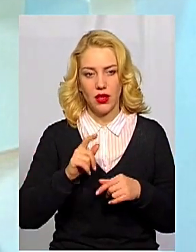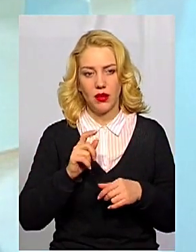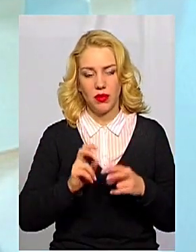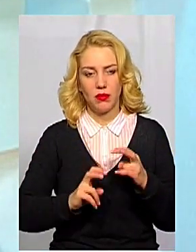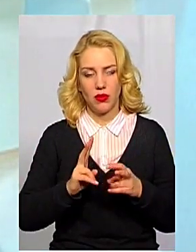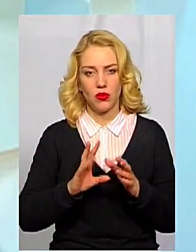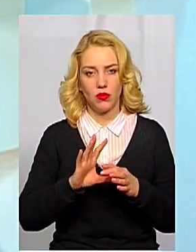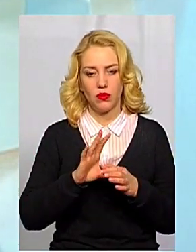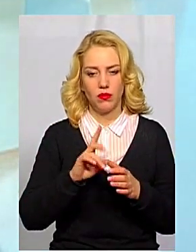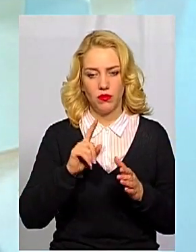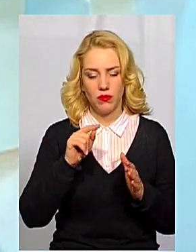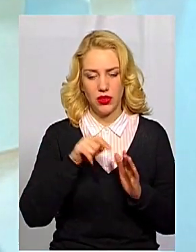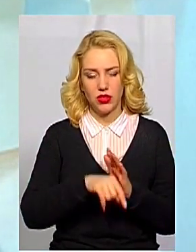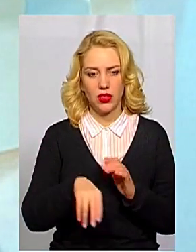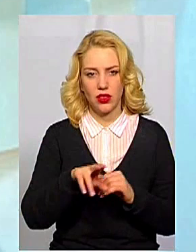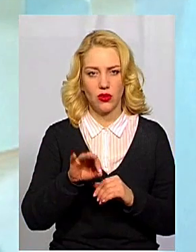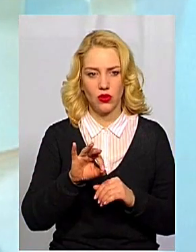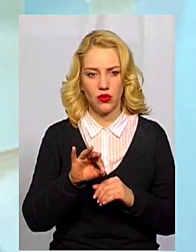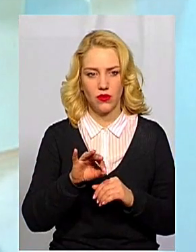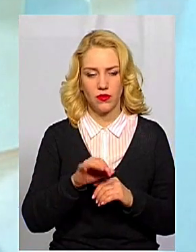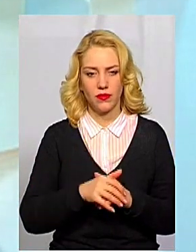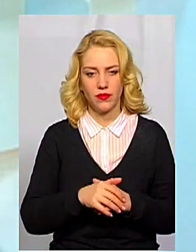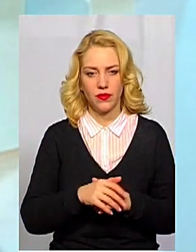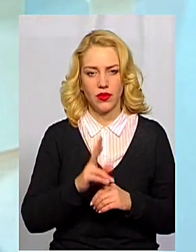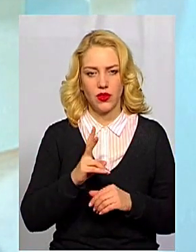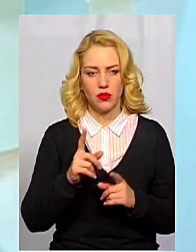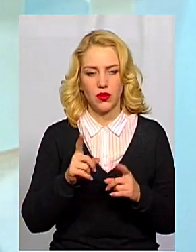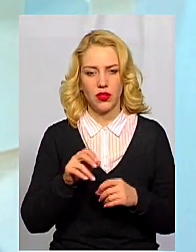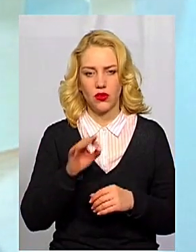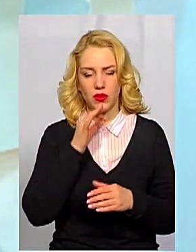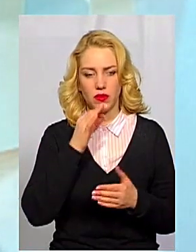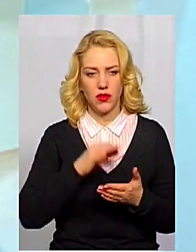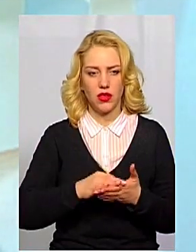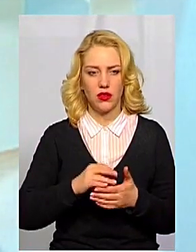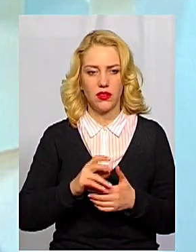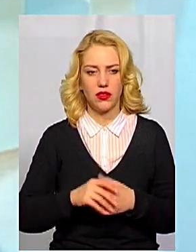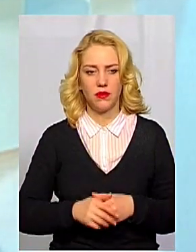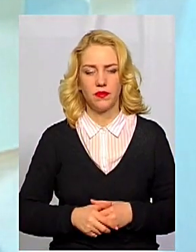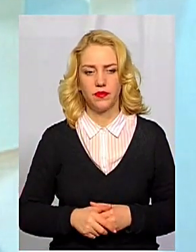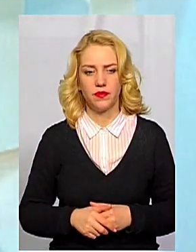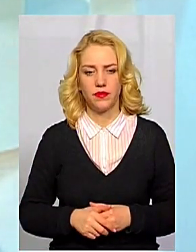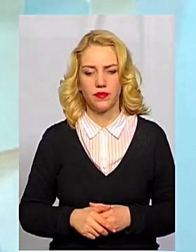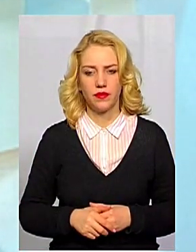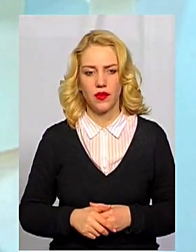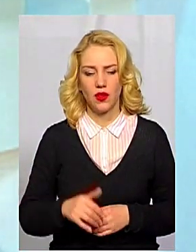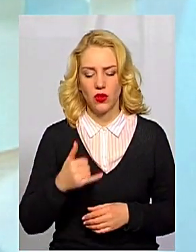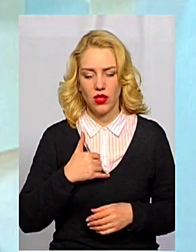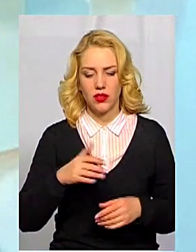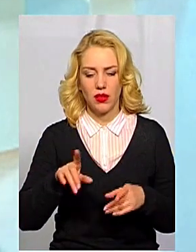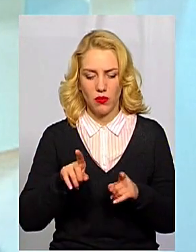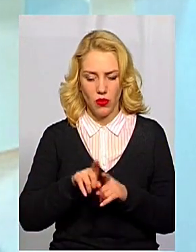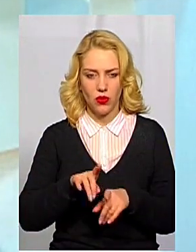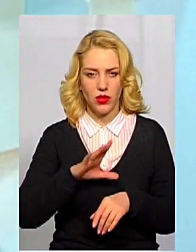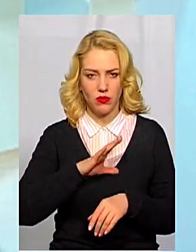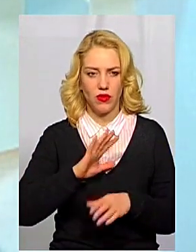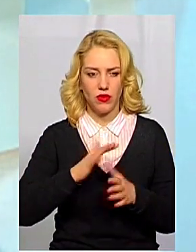причетні до здійснення незаконних рубок, вони притягуються до відповідальності, вони відкриваються справи, передаються вони в правоохоронні органи. У нас такі випадки були, але раніше,